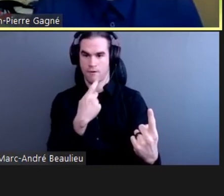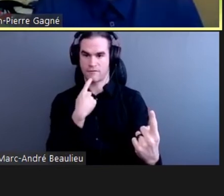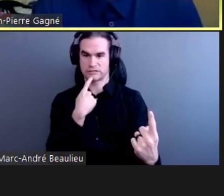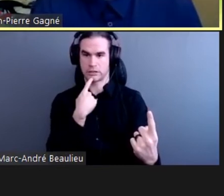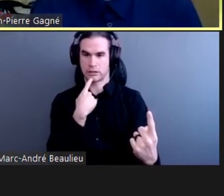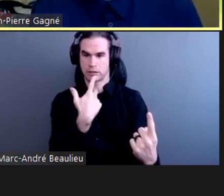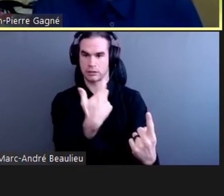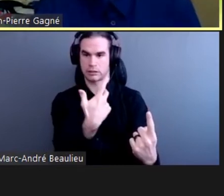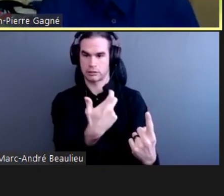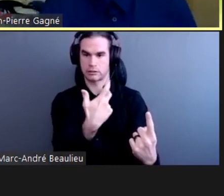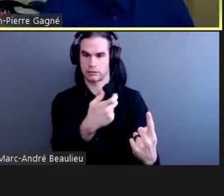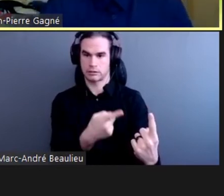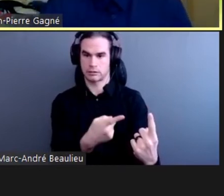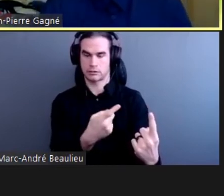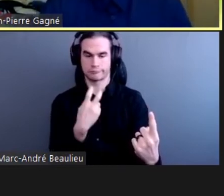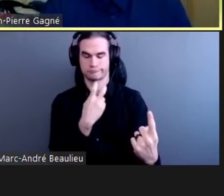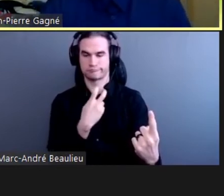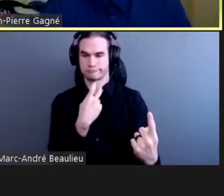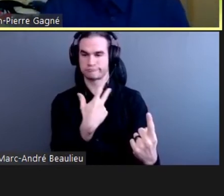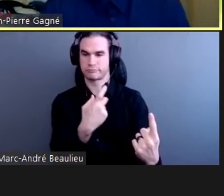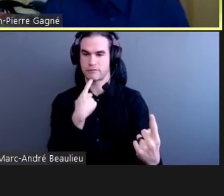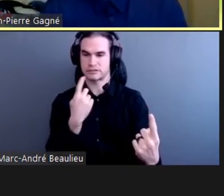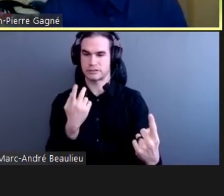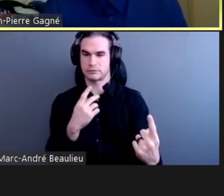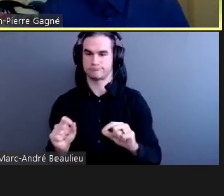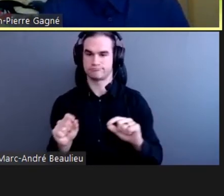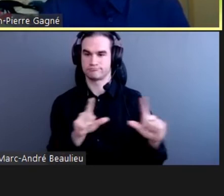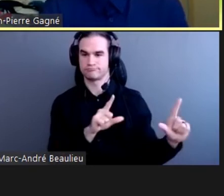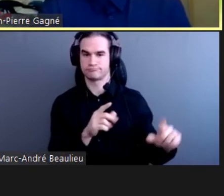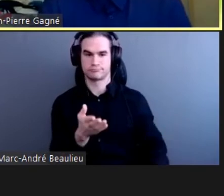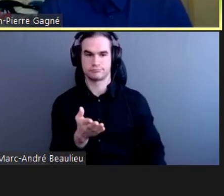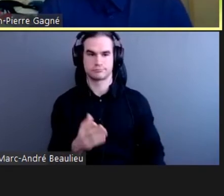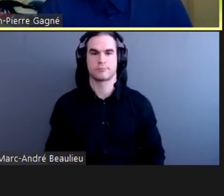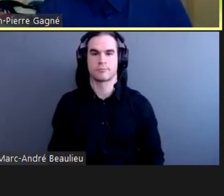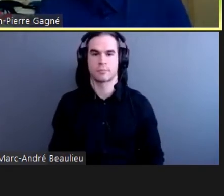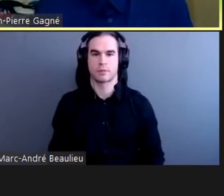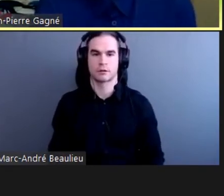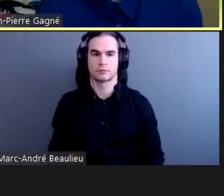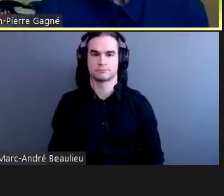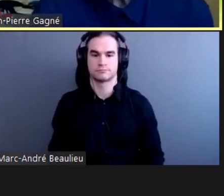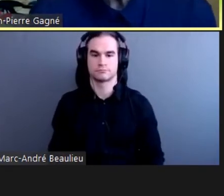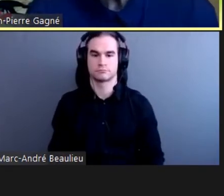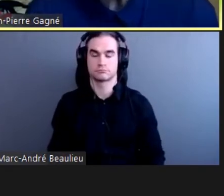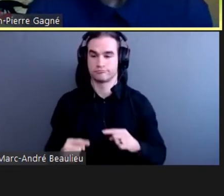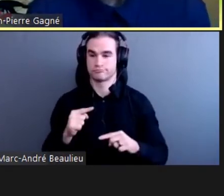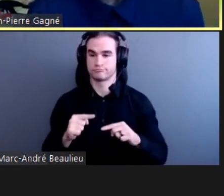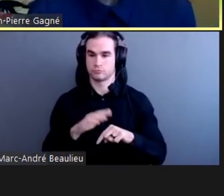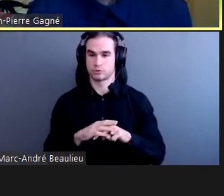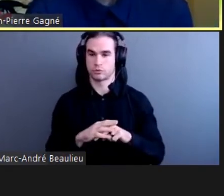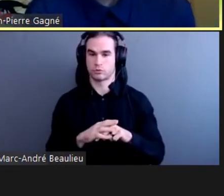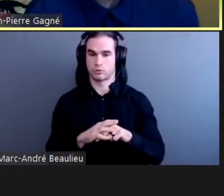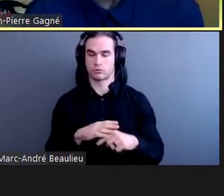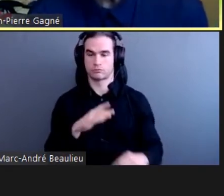visage et bien voir son articulation pour pouvoir faire de la lecture labiale. Prochaine diapo, s'il vous plaît. Alors, je reviens à la lecture labiale et j'ai juste